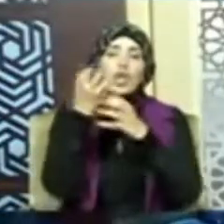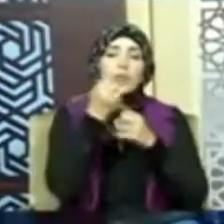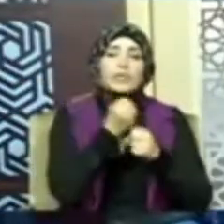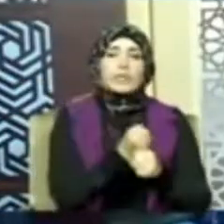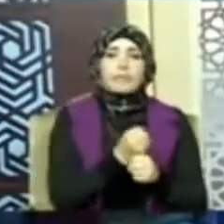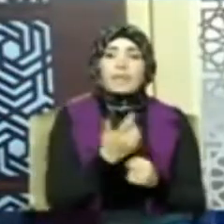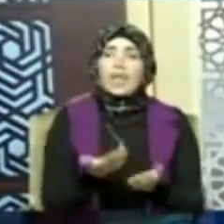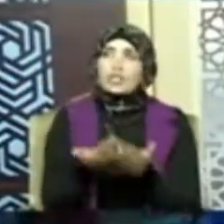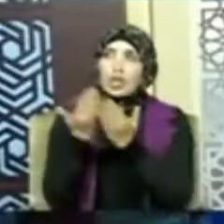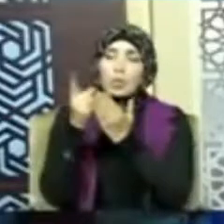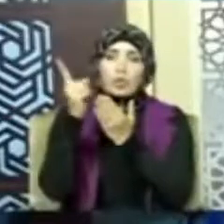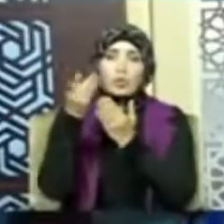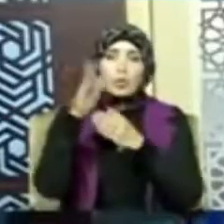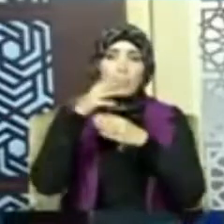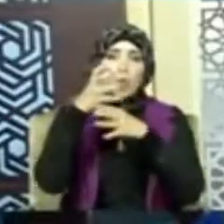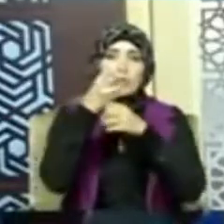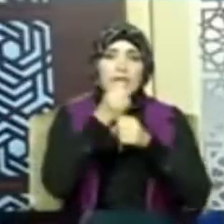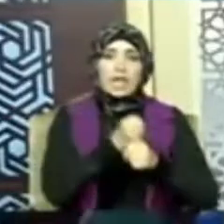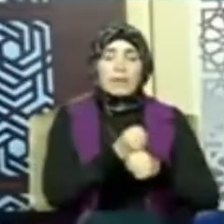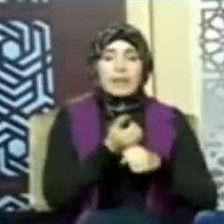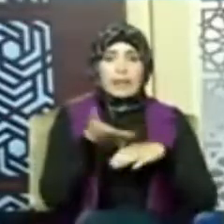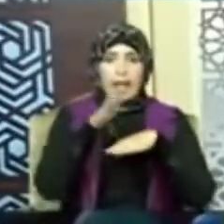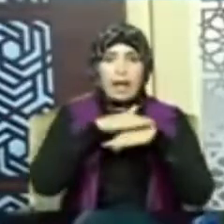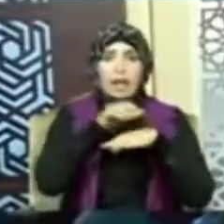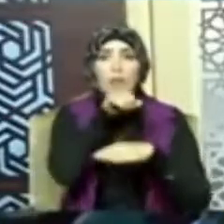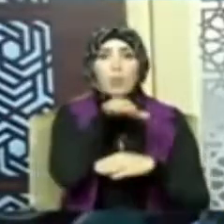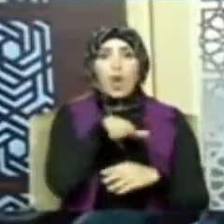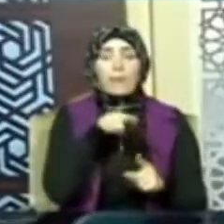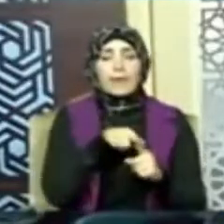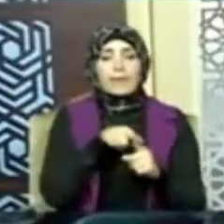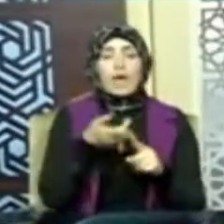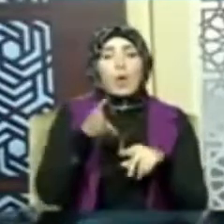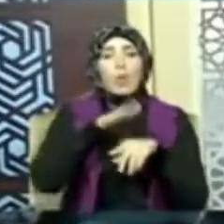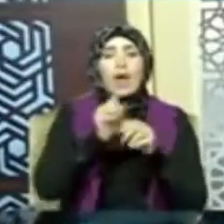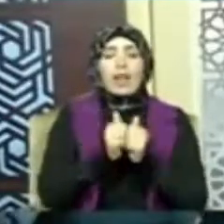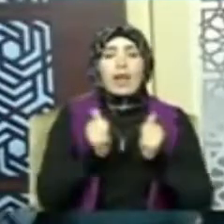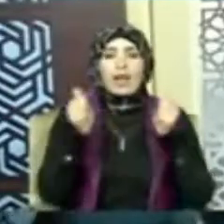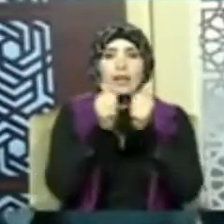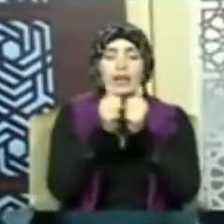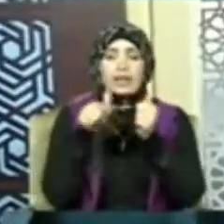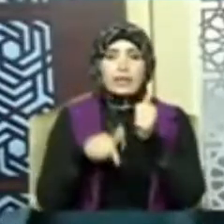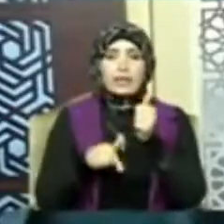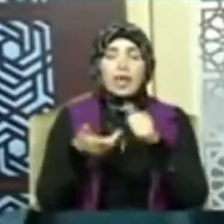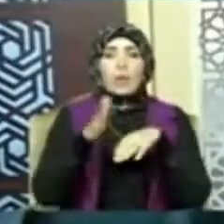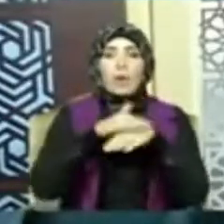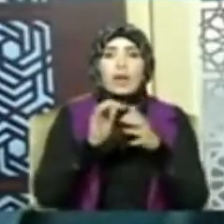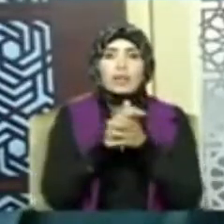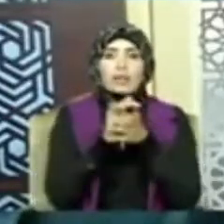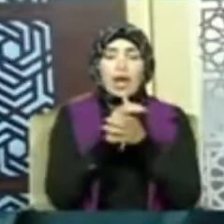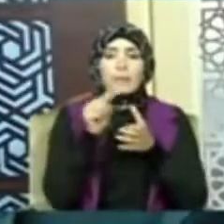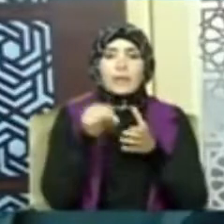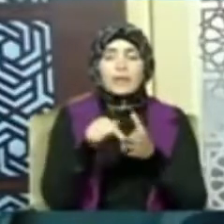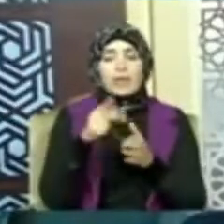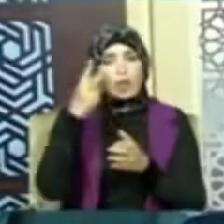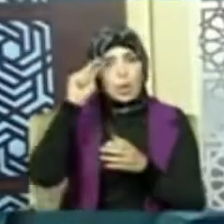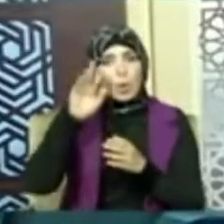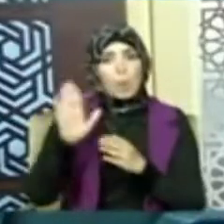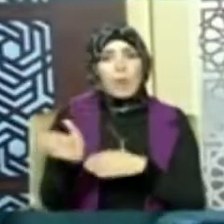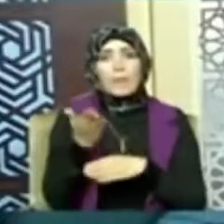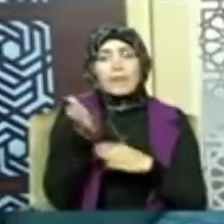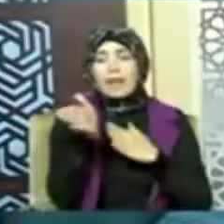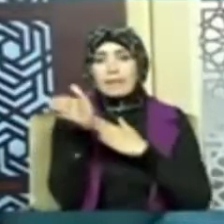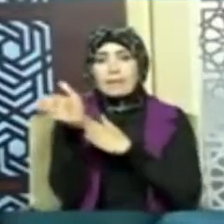صلوات ربي وسلامه عليه وعلى آله وصحبه ومن